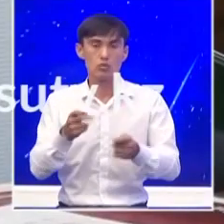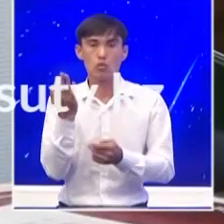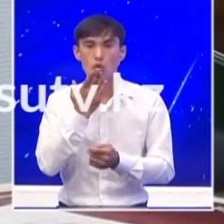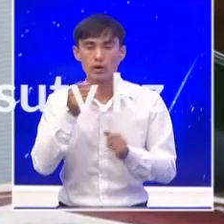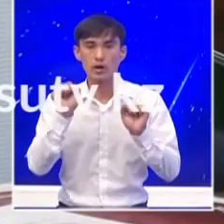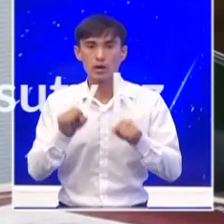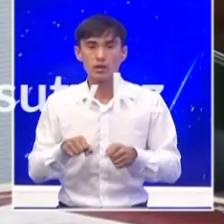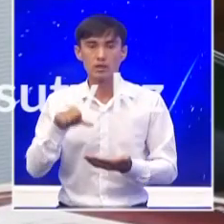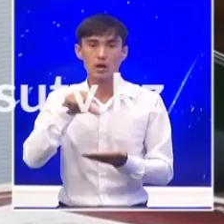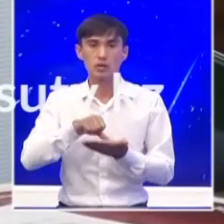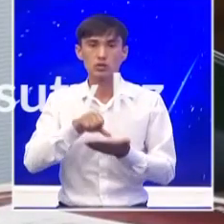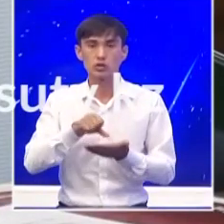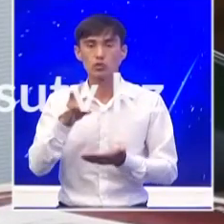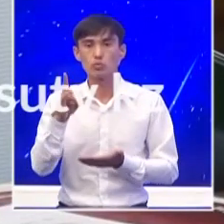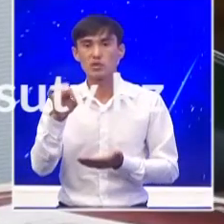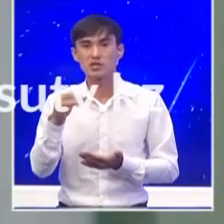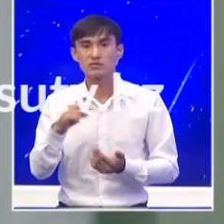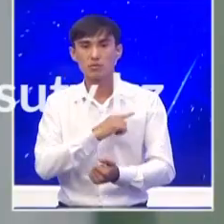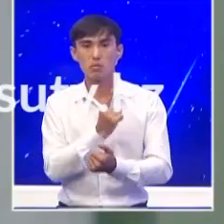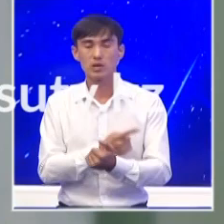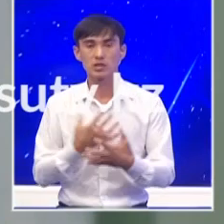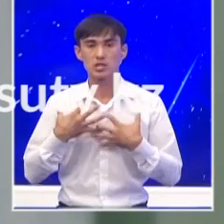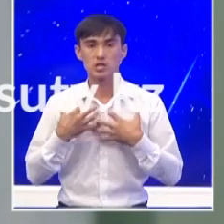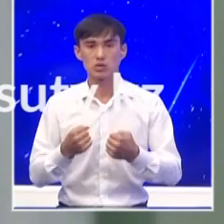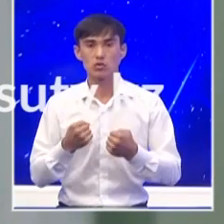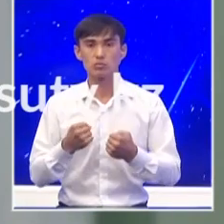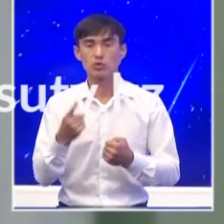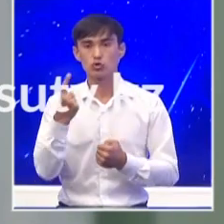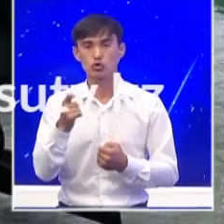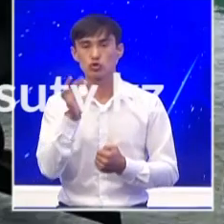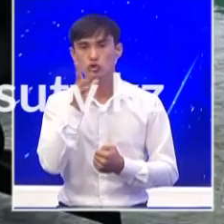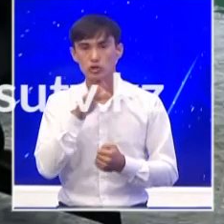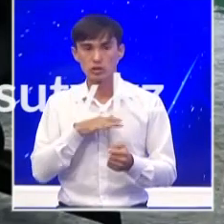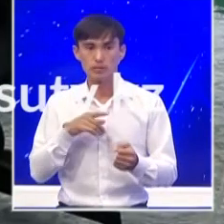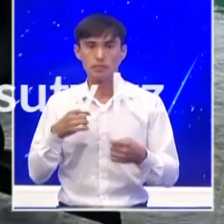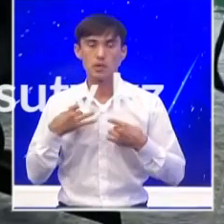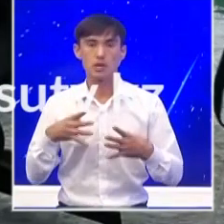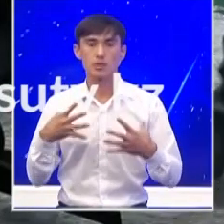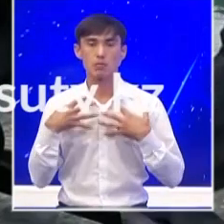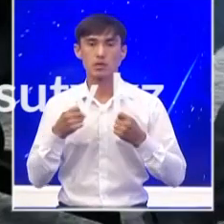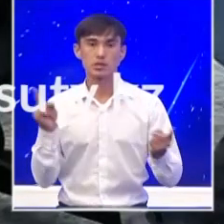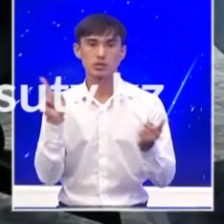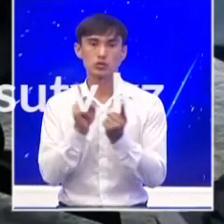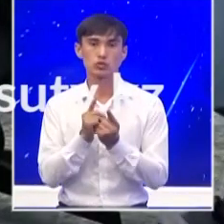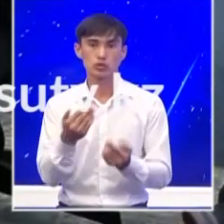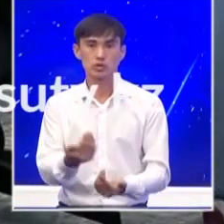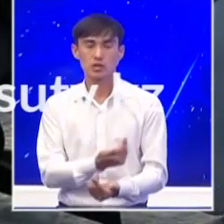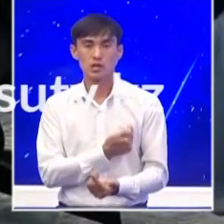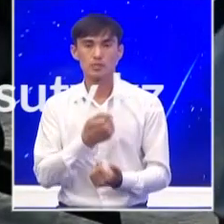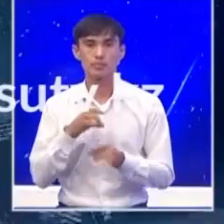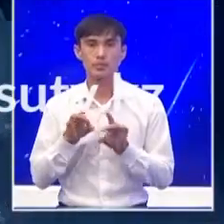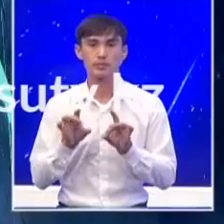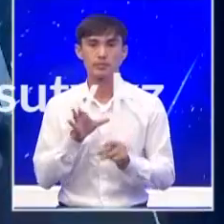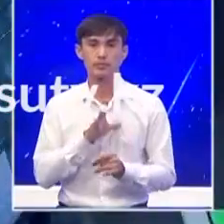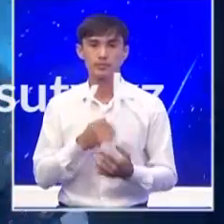алады. Қатысушылар Әбдіжәміл Нұрпейісовке мықты денсаулық пен 100 жылдық мерейтойында аман есен кездесуді тілеп